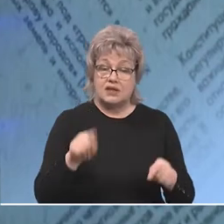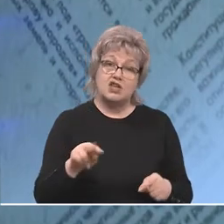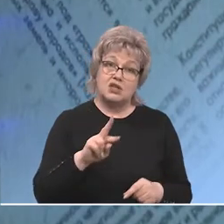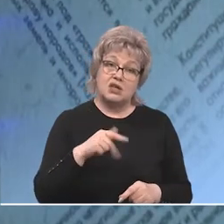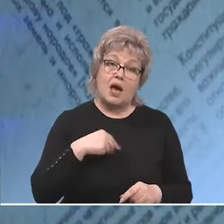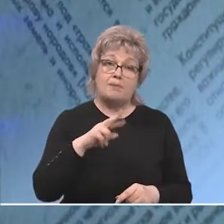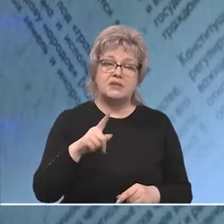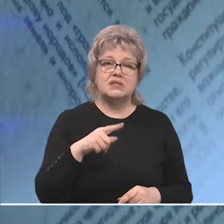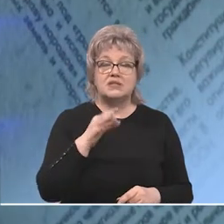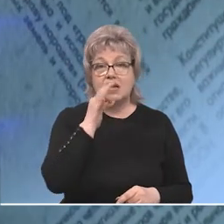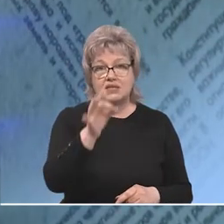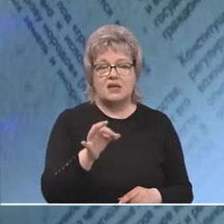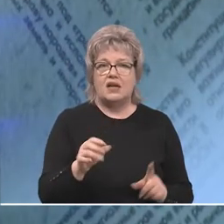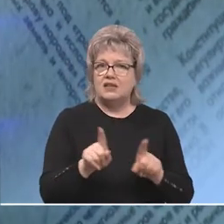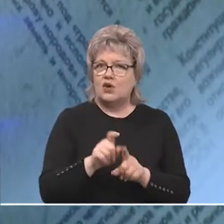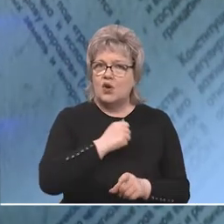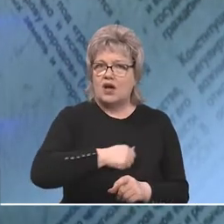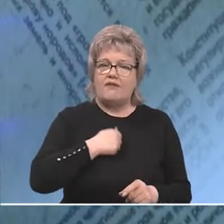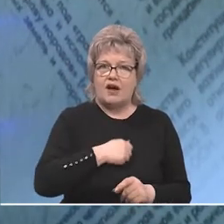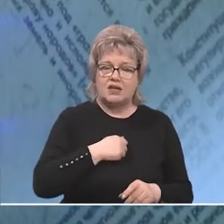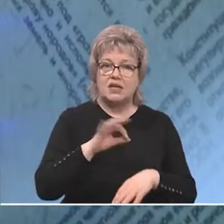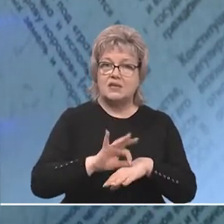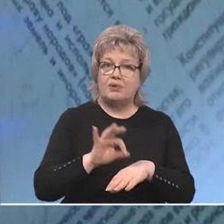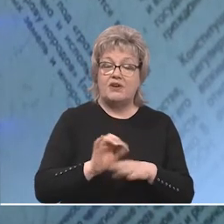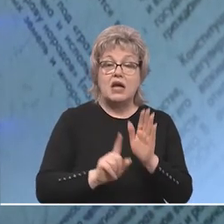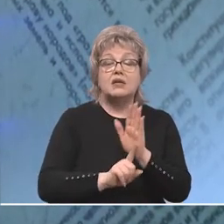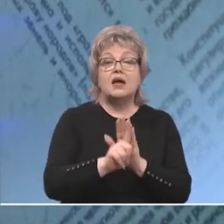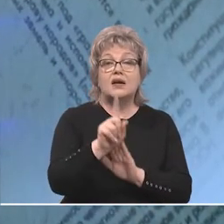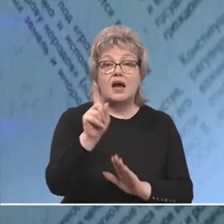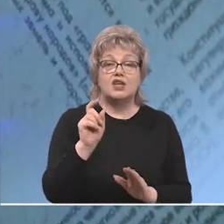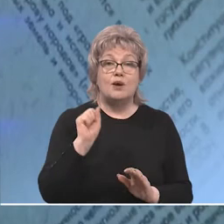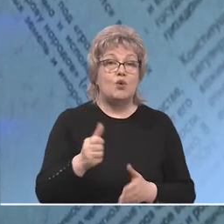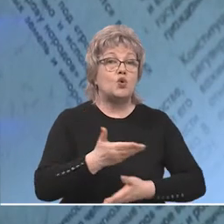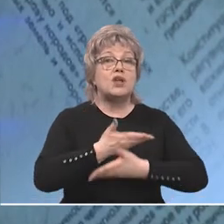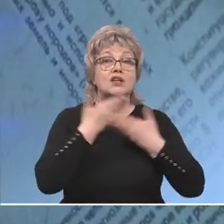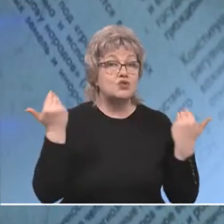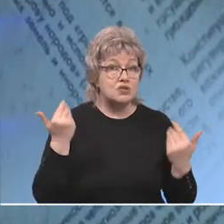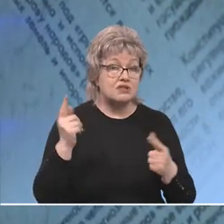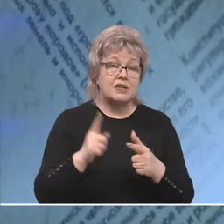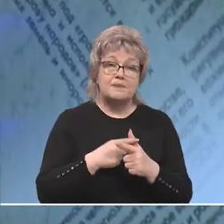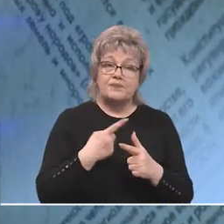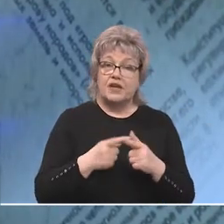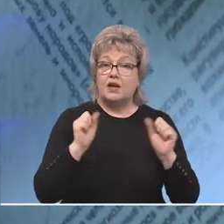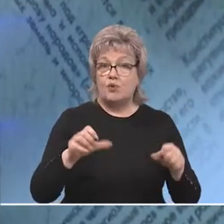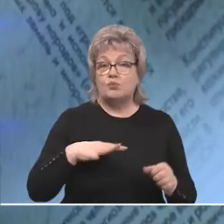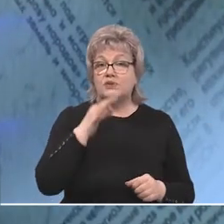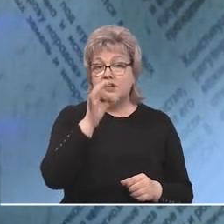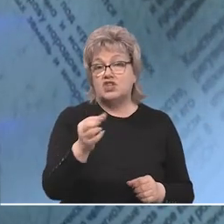сказала коварность заболевания, что на ранней стадии симптомы могут отсутствовать, либо могут быть